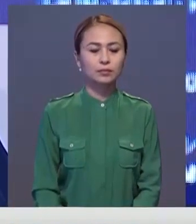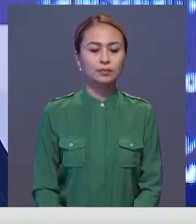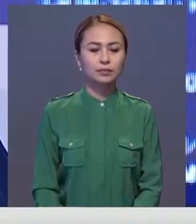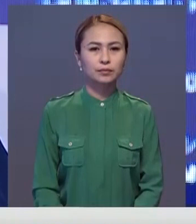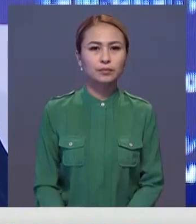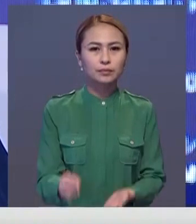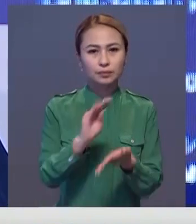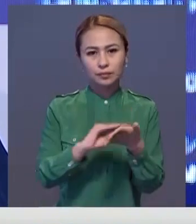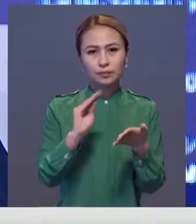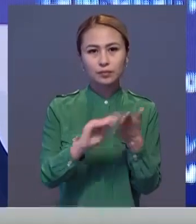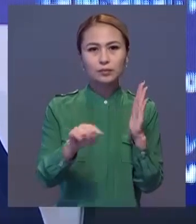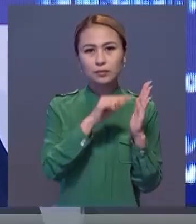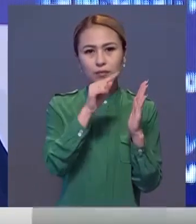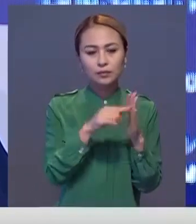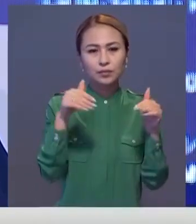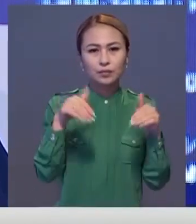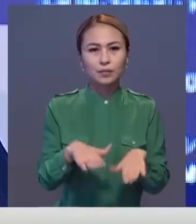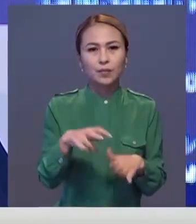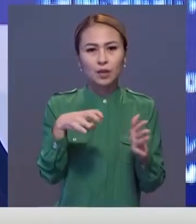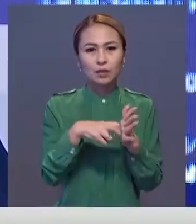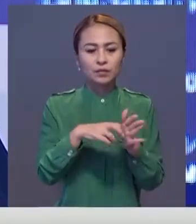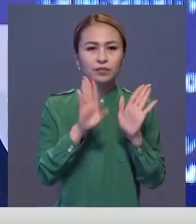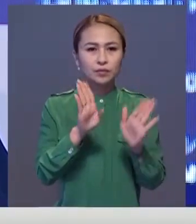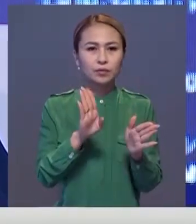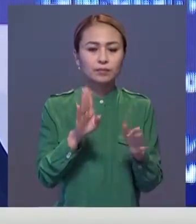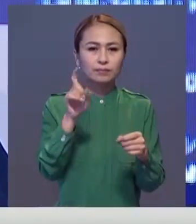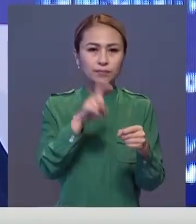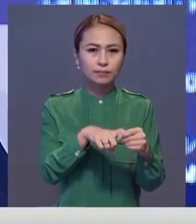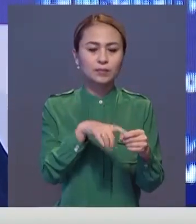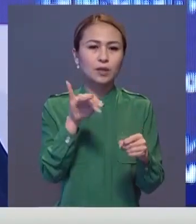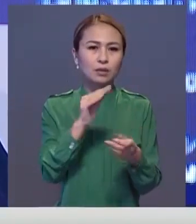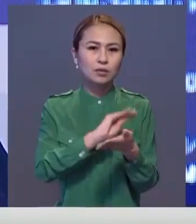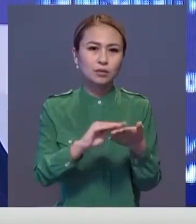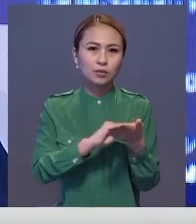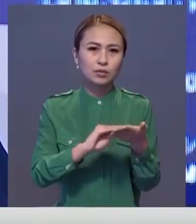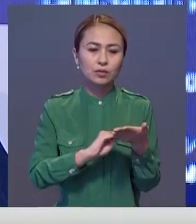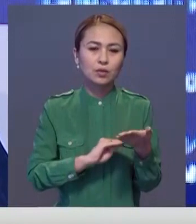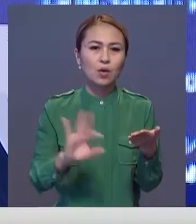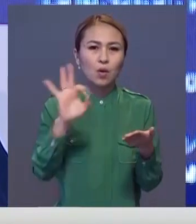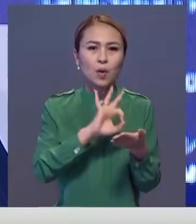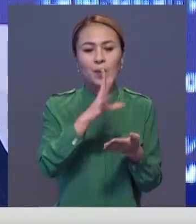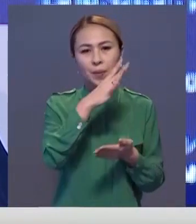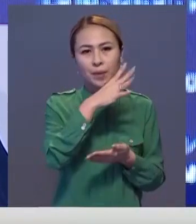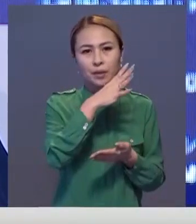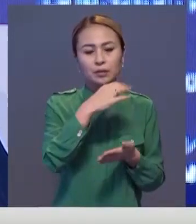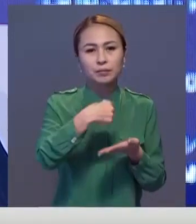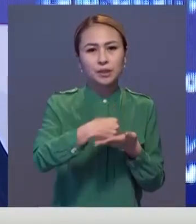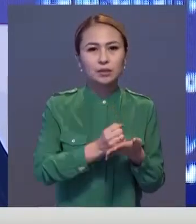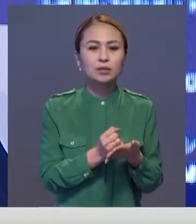Жазбаша сауал жүргізу туралы шешім хаттамамен тіркеледі және жазбаша сауалды жүргізу уақыты